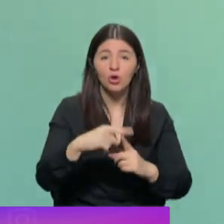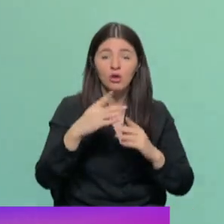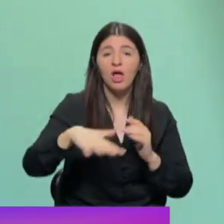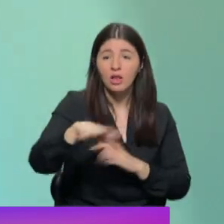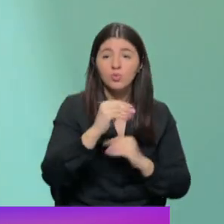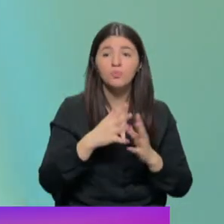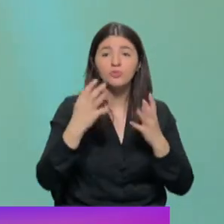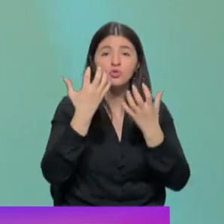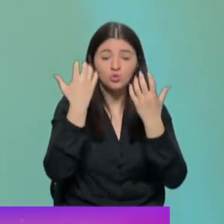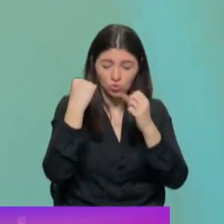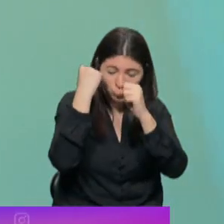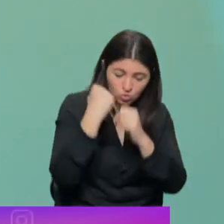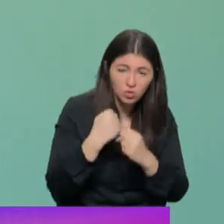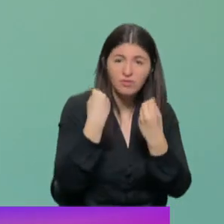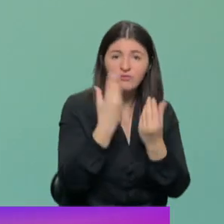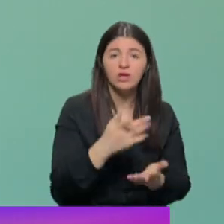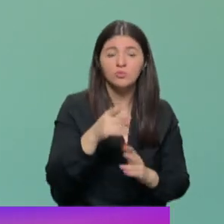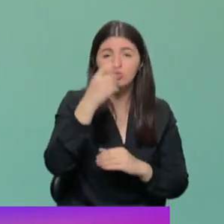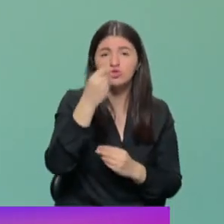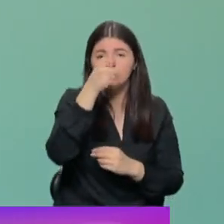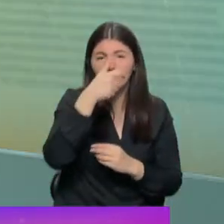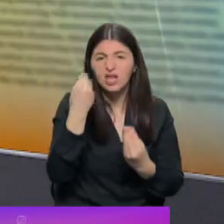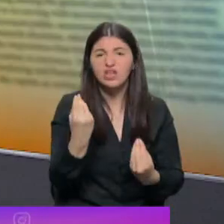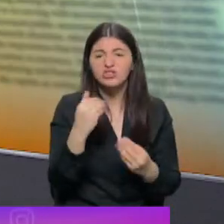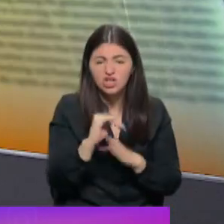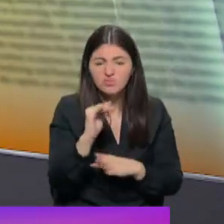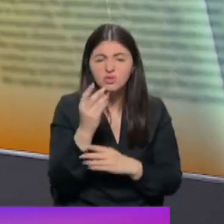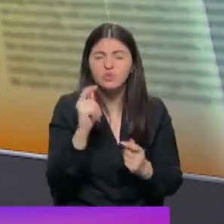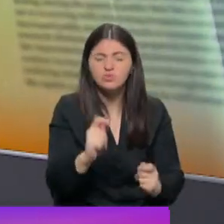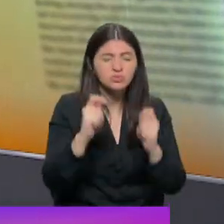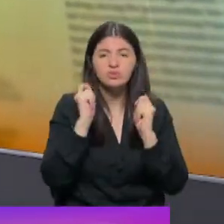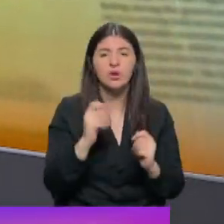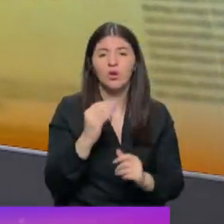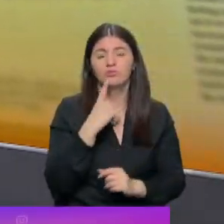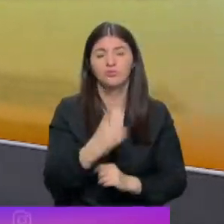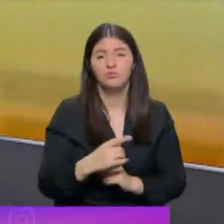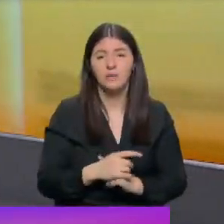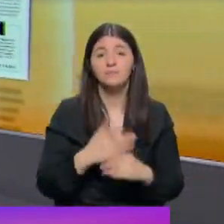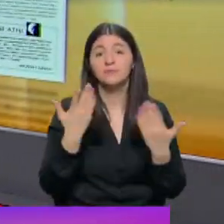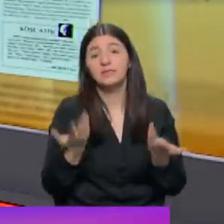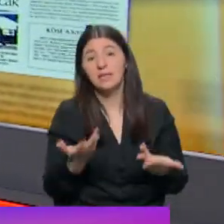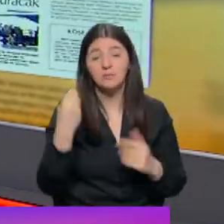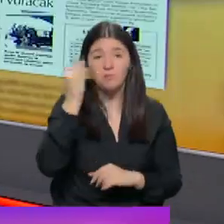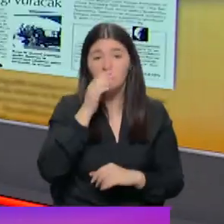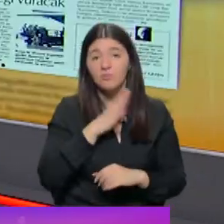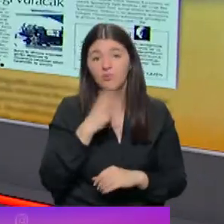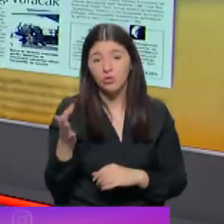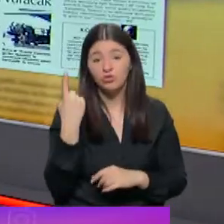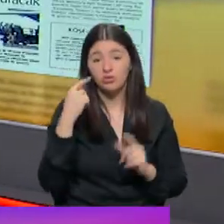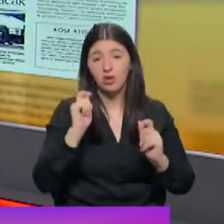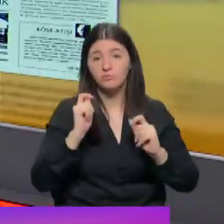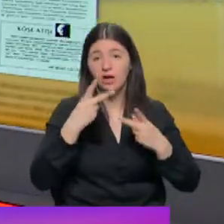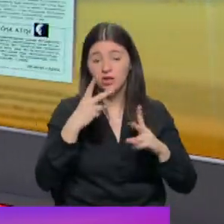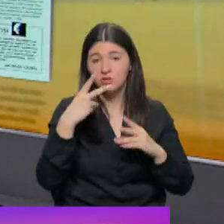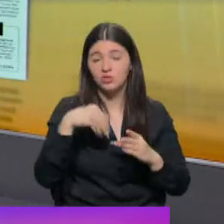da büyük bildirildi bu güzel ülkede yaşam çok zorlaştı diyor Efendimiz Nitekim Ekrem İmamoğlu dün